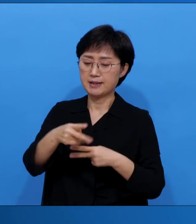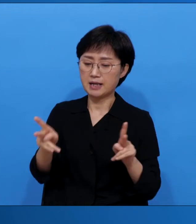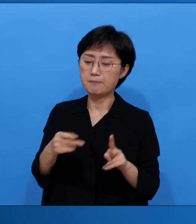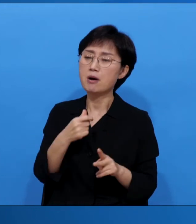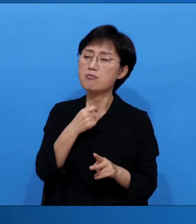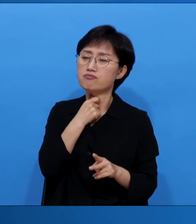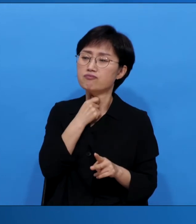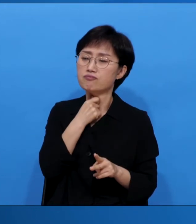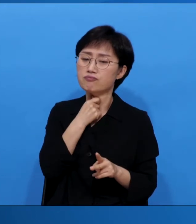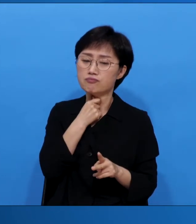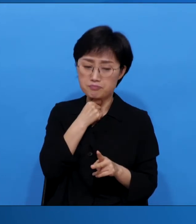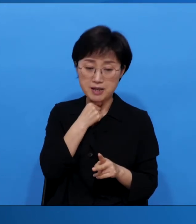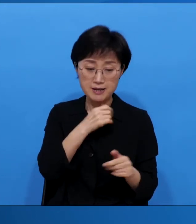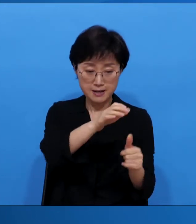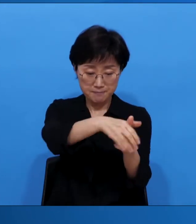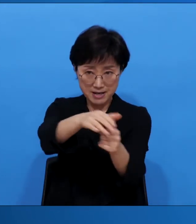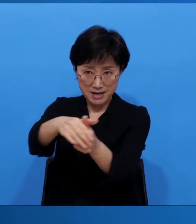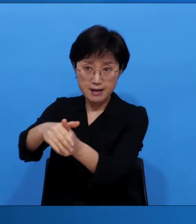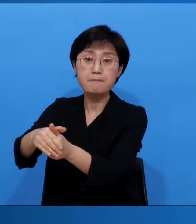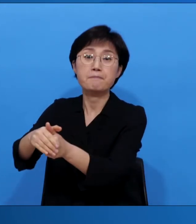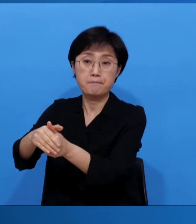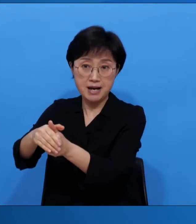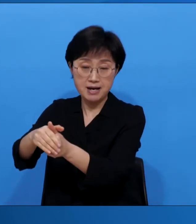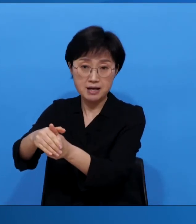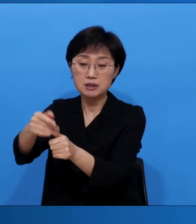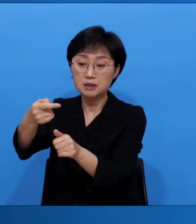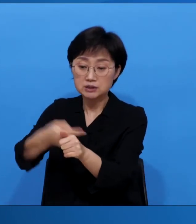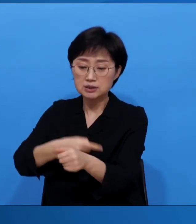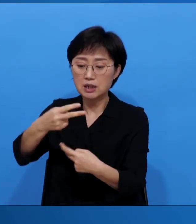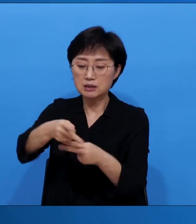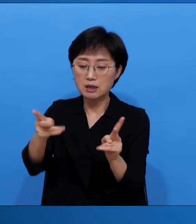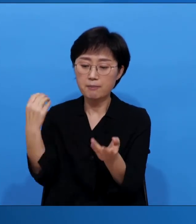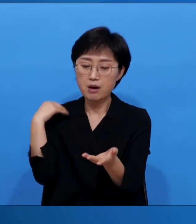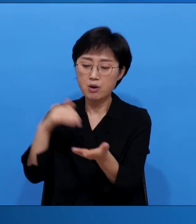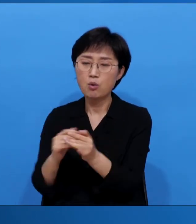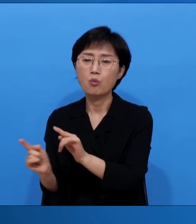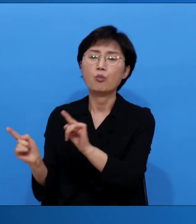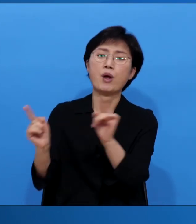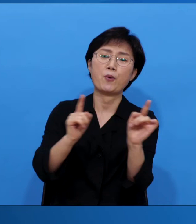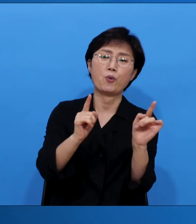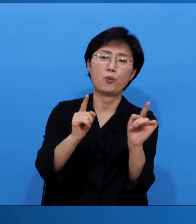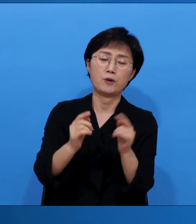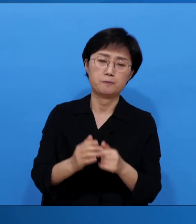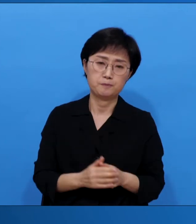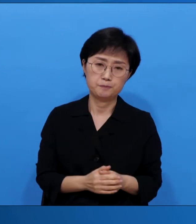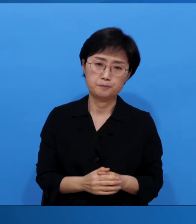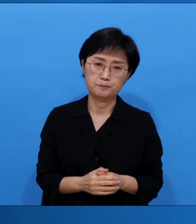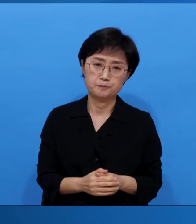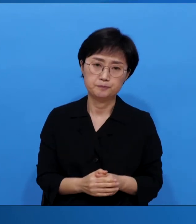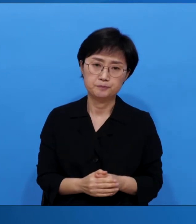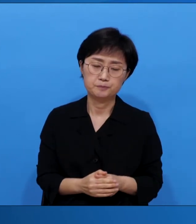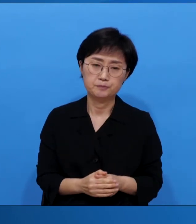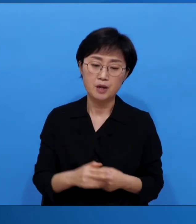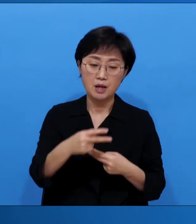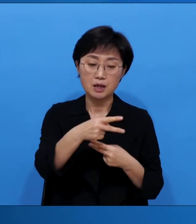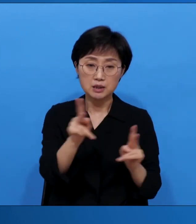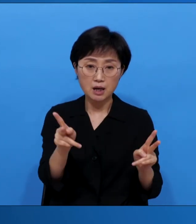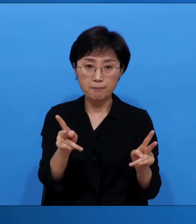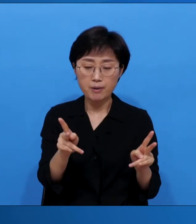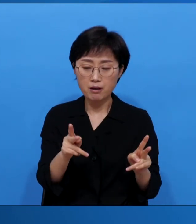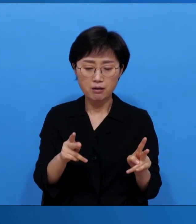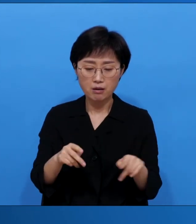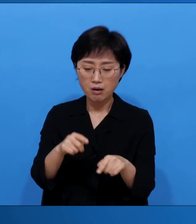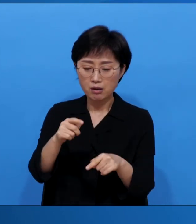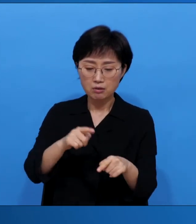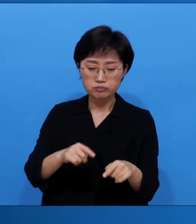찾아 세우고 어느새 우리가 놓친 다락방을 회복해야 할 때입니다. 절대로 다락방을 모르는